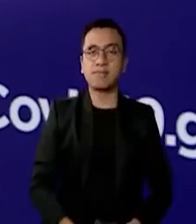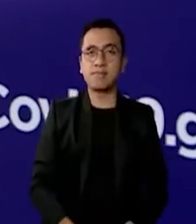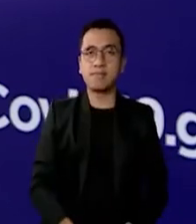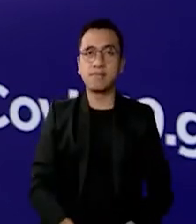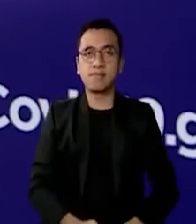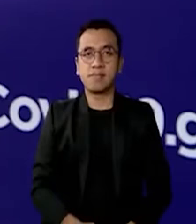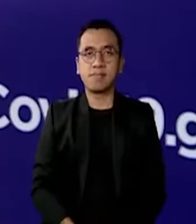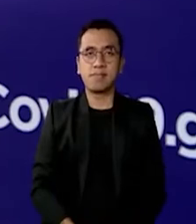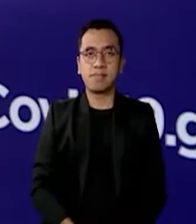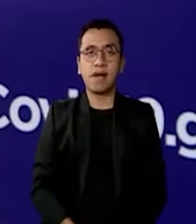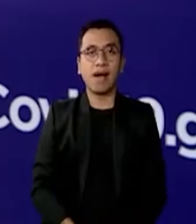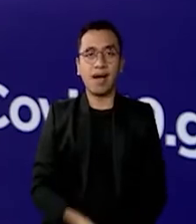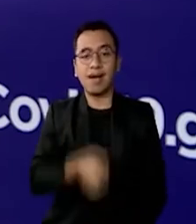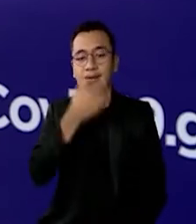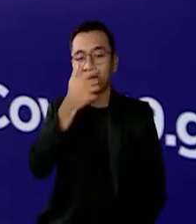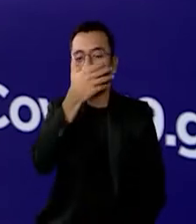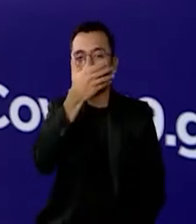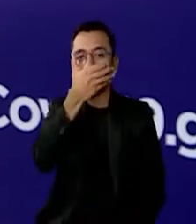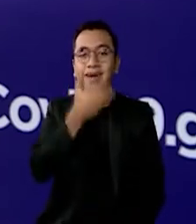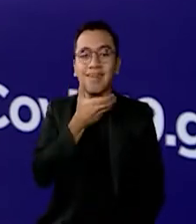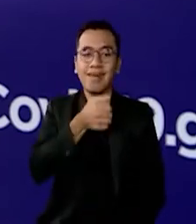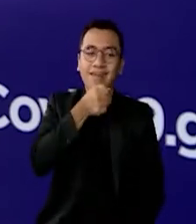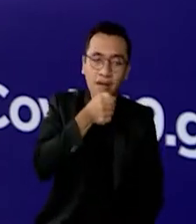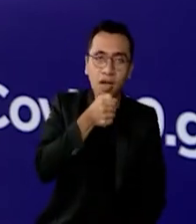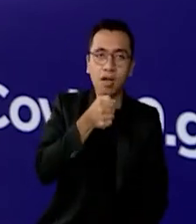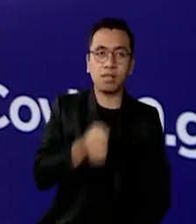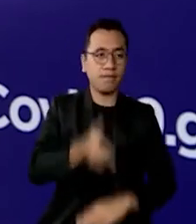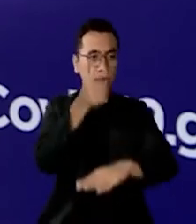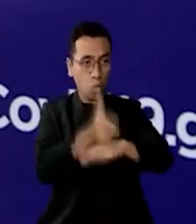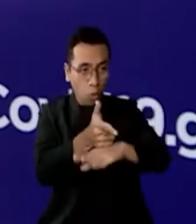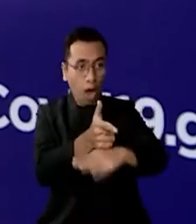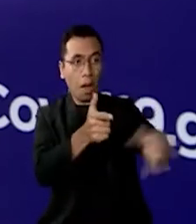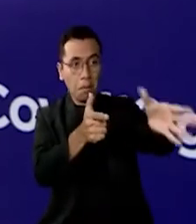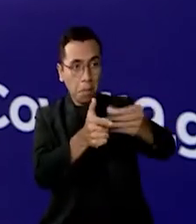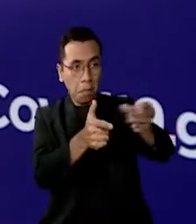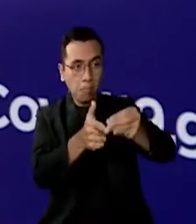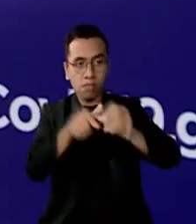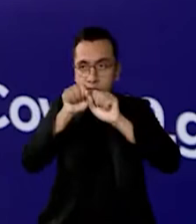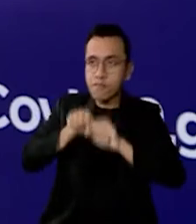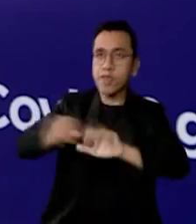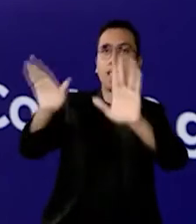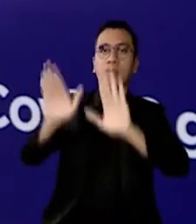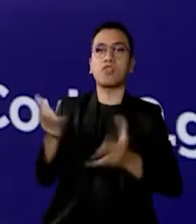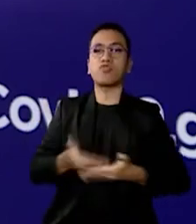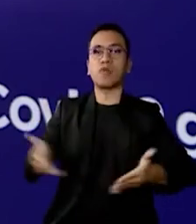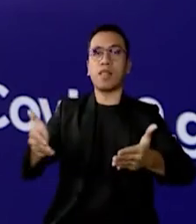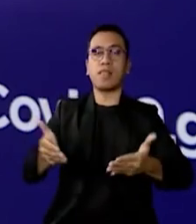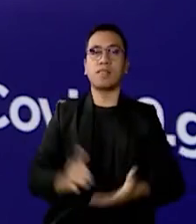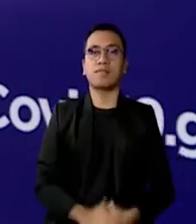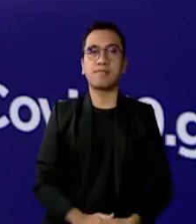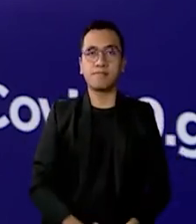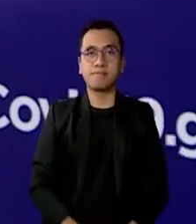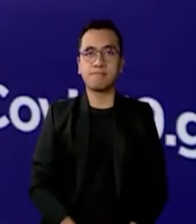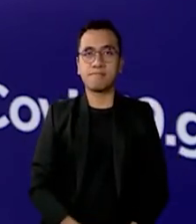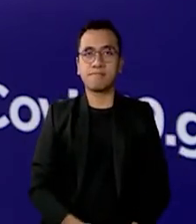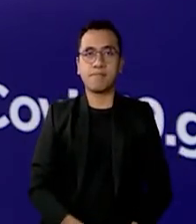ya kefir Alya dan rata positif ya doshite hebat di rawat 20 hari ya nah ini kalau